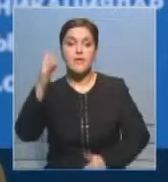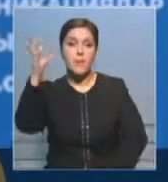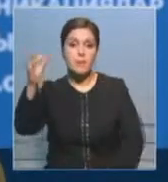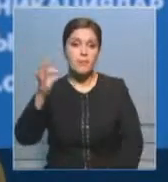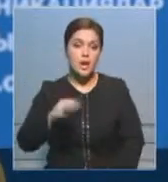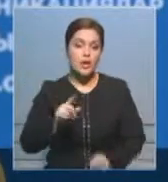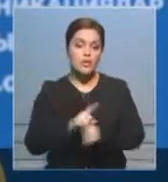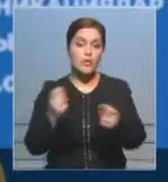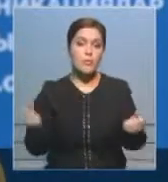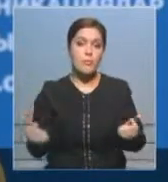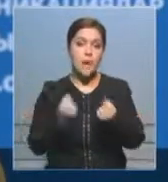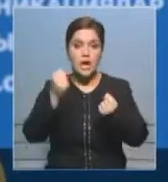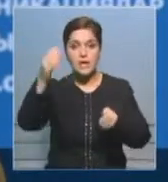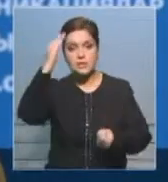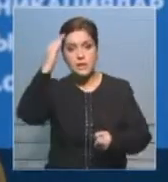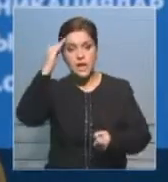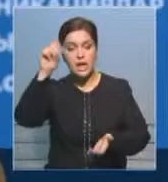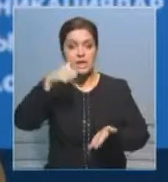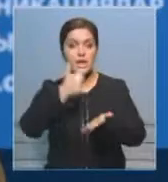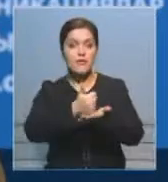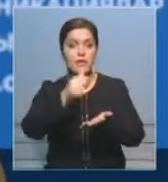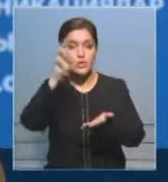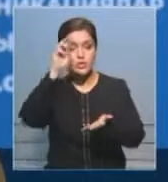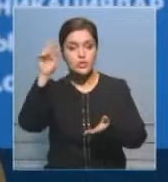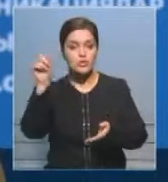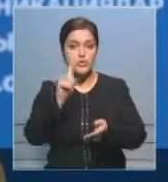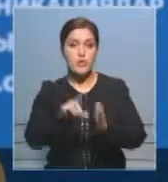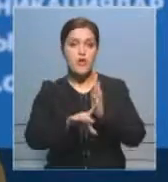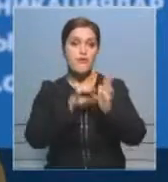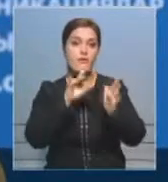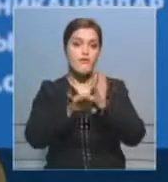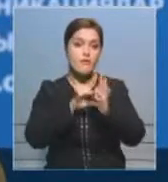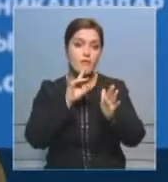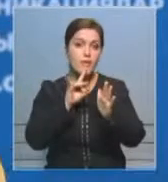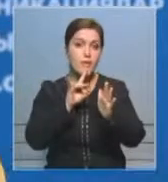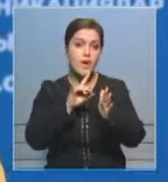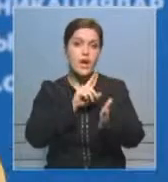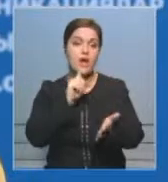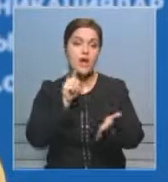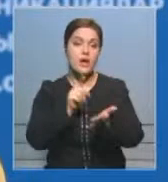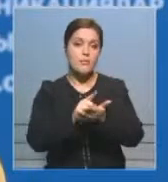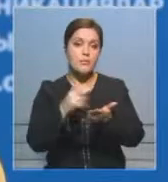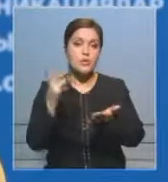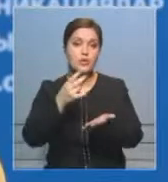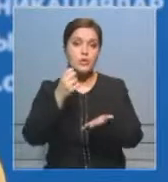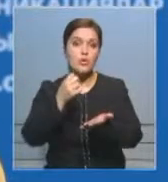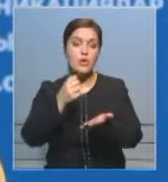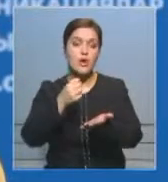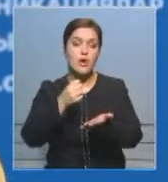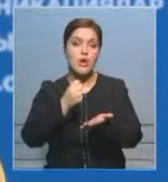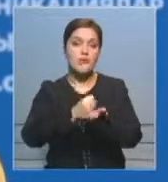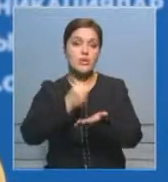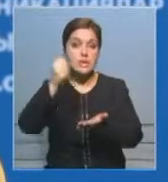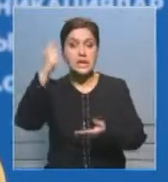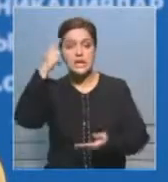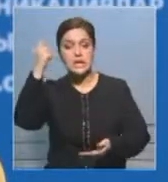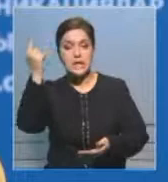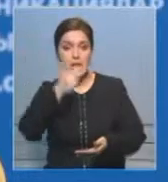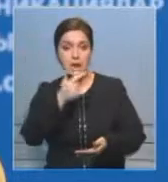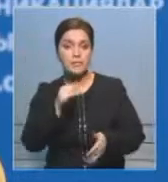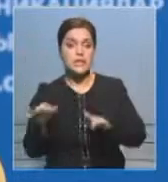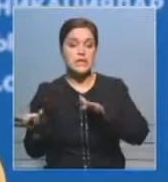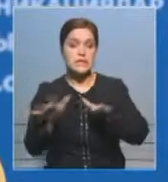поддерживают мне не главы государства о том что выборы продиктованы необходимостью выдвижения грамотных деловых и